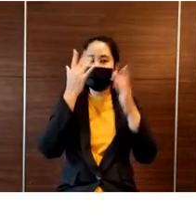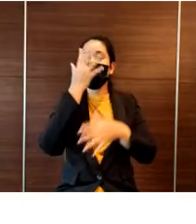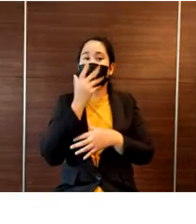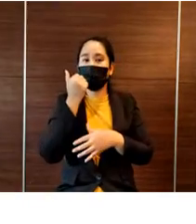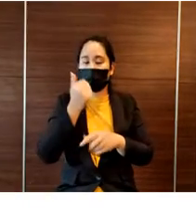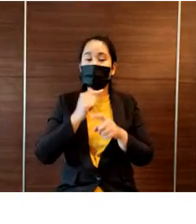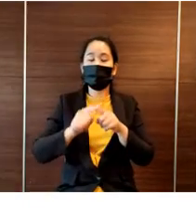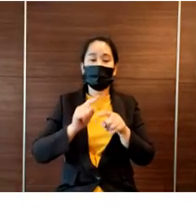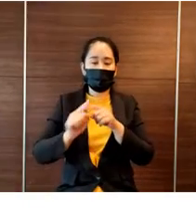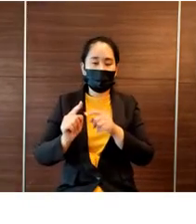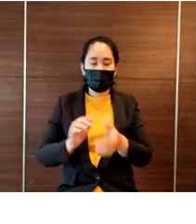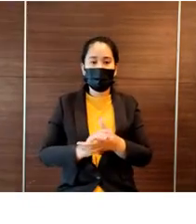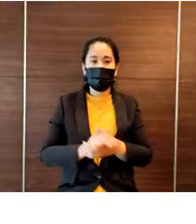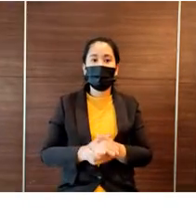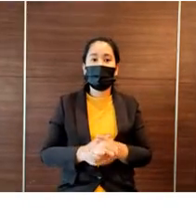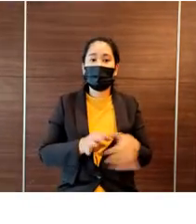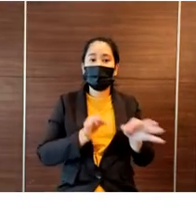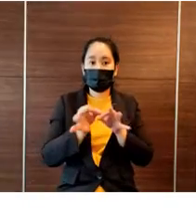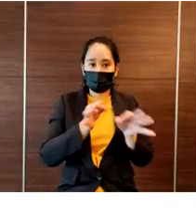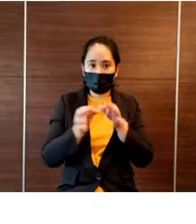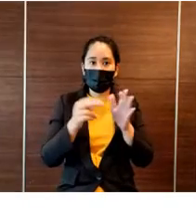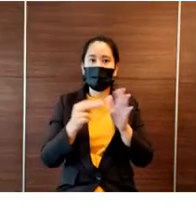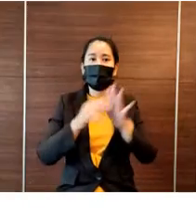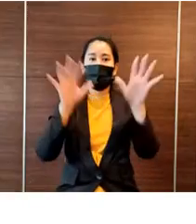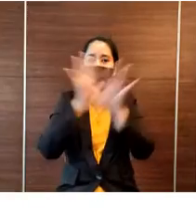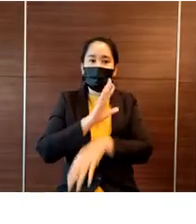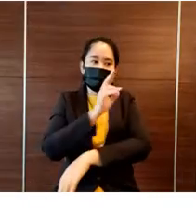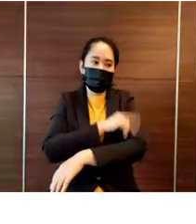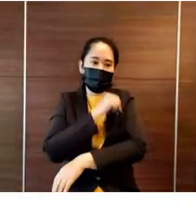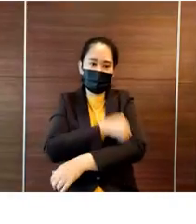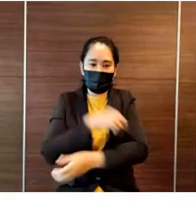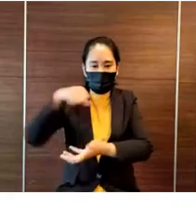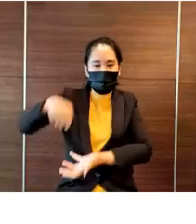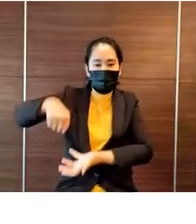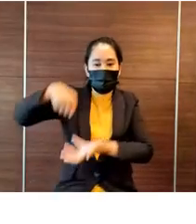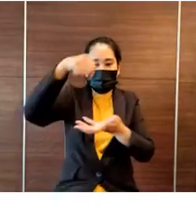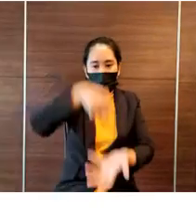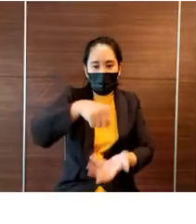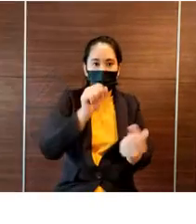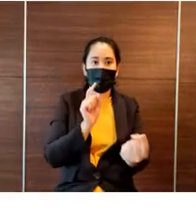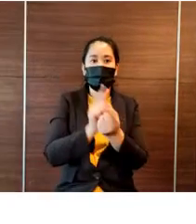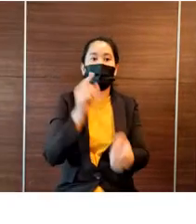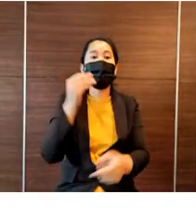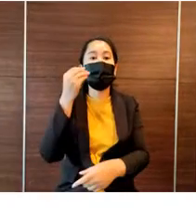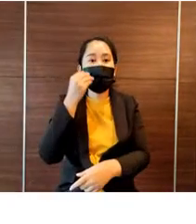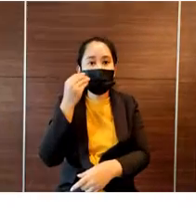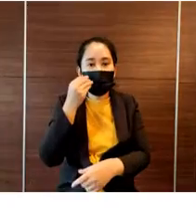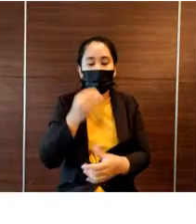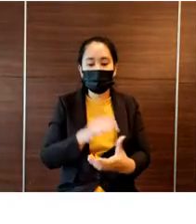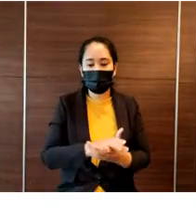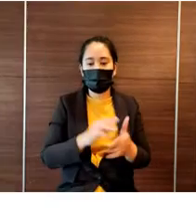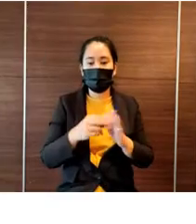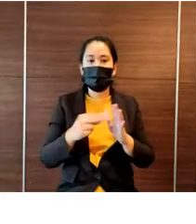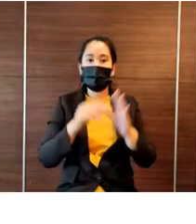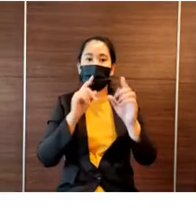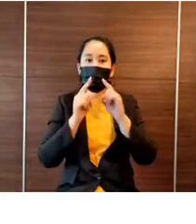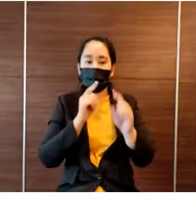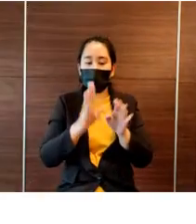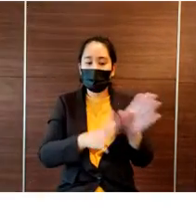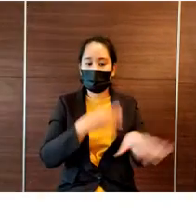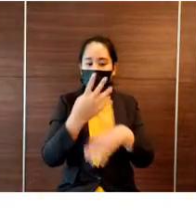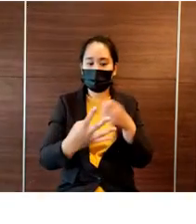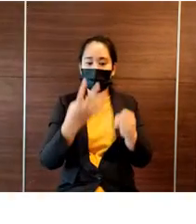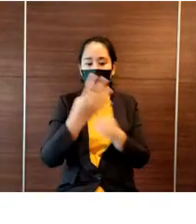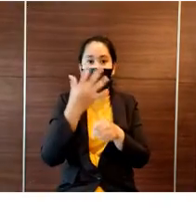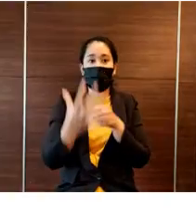ถ้าเป็นพีวิทอ่ะก็น่าจะเป็นหมอกระเป๋าเนาะไปเสริมความงามให้ถึงบ้านสิ่งที่เราล้อเลียนกันมา 4-5 ปีเนี่ยมันเกิ